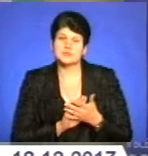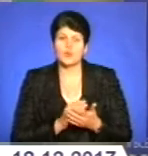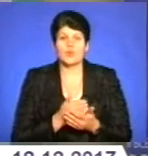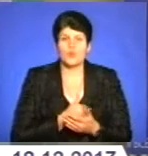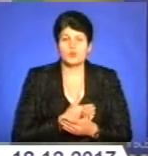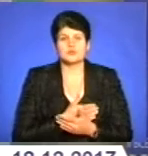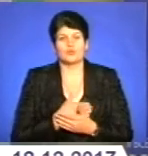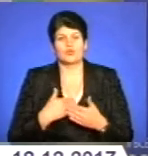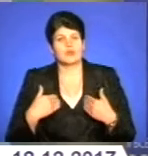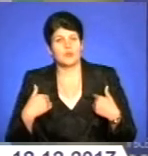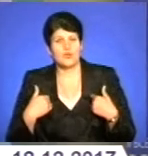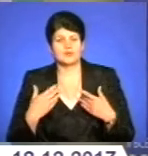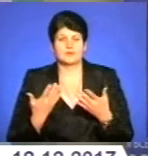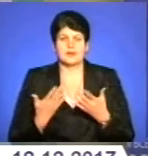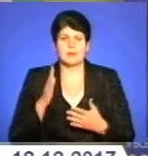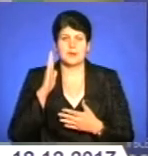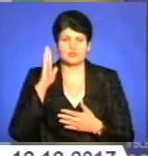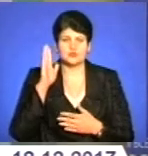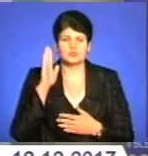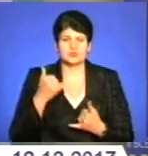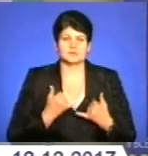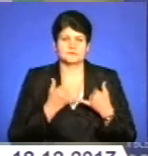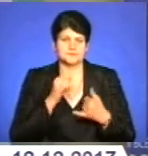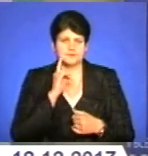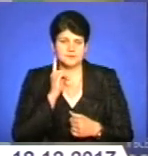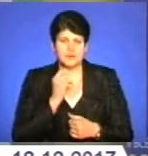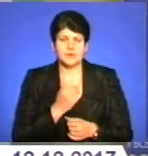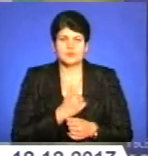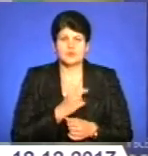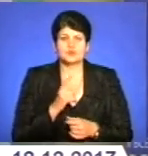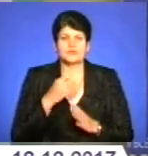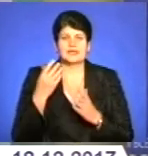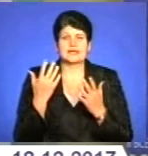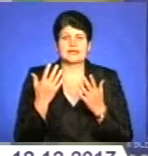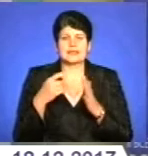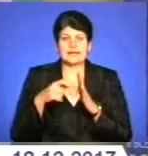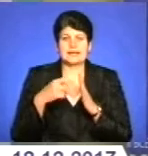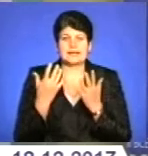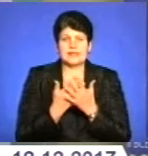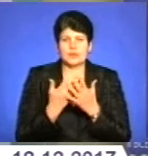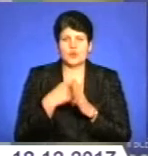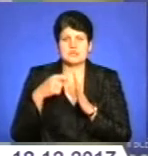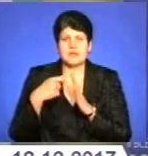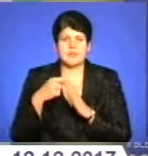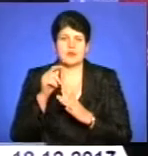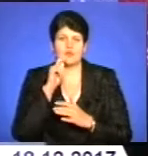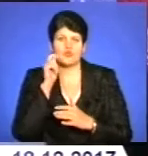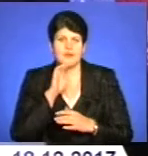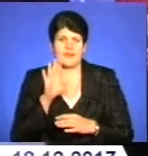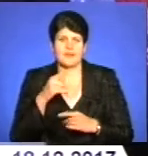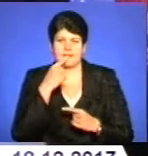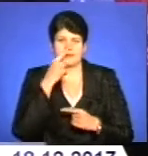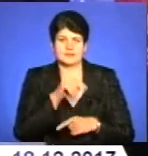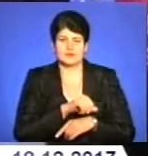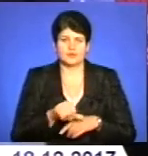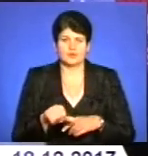не хочемо, але майбутнє за молодими. І дуже хотілося, щоб вони кіно знімали в Україні, а не десь за кордоном.